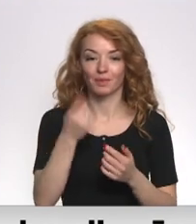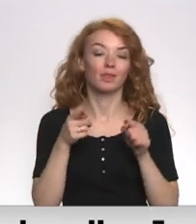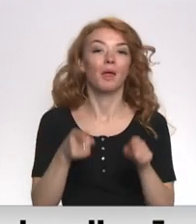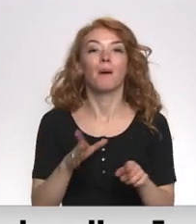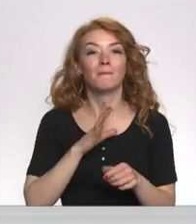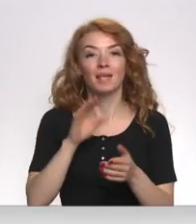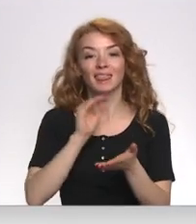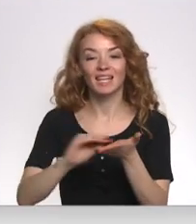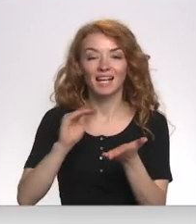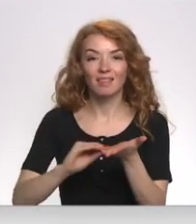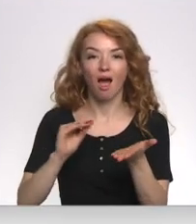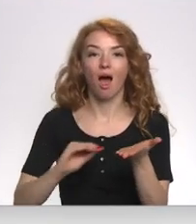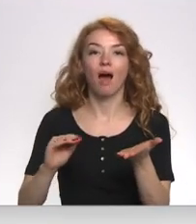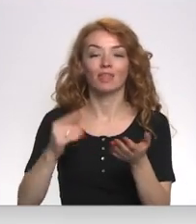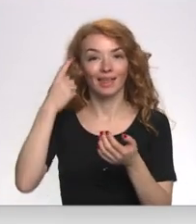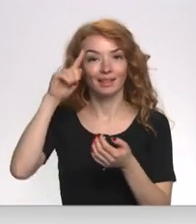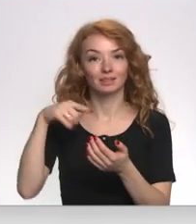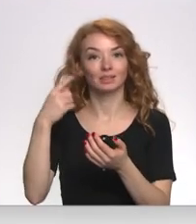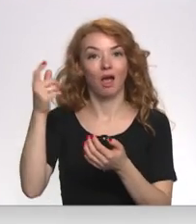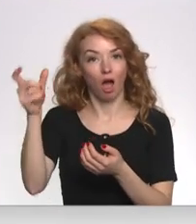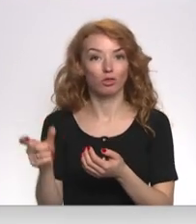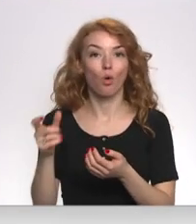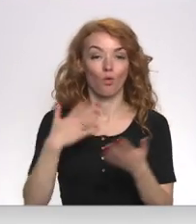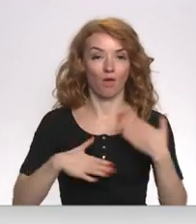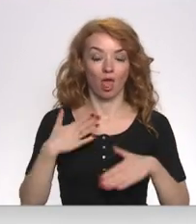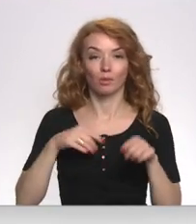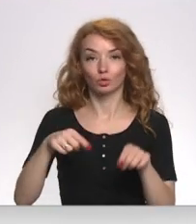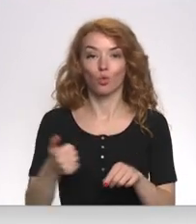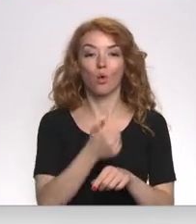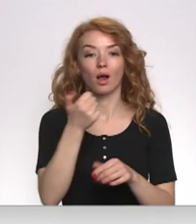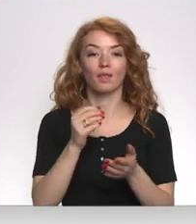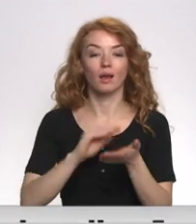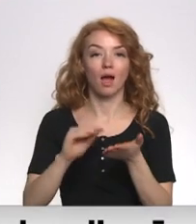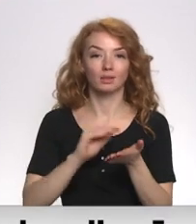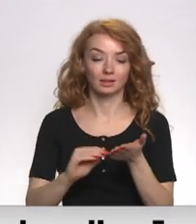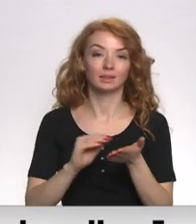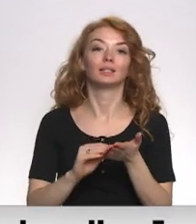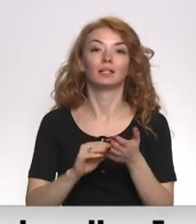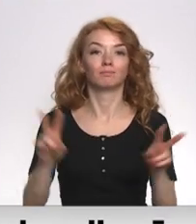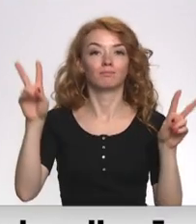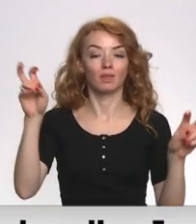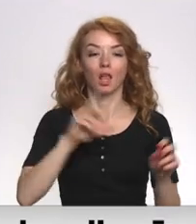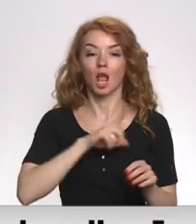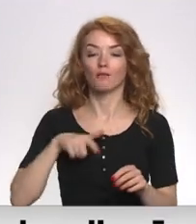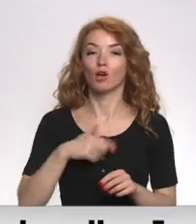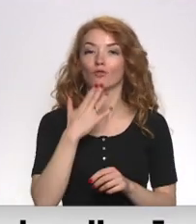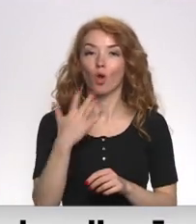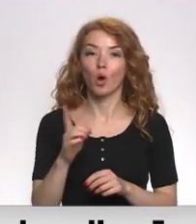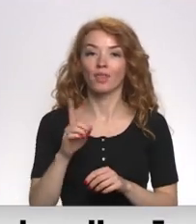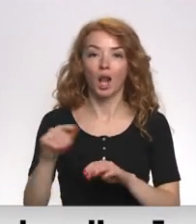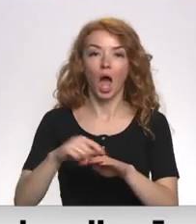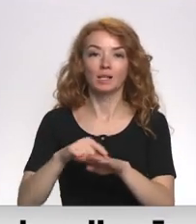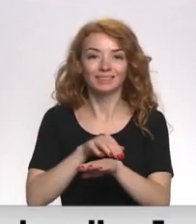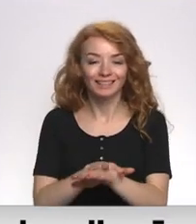diktāta iniciātoru vēlme. Šogad diktātu rakstīt zem zīmes latviešu valoda ir mums asinīs. Arī diktāta